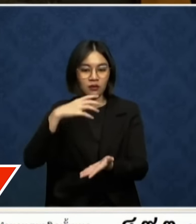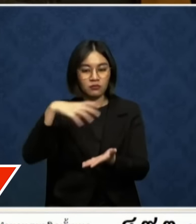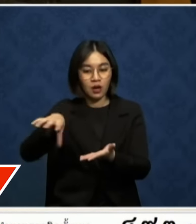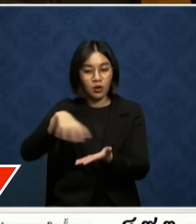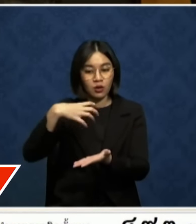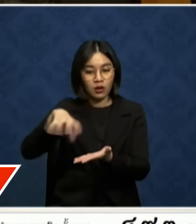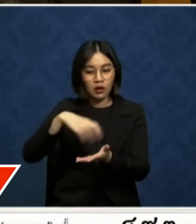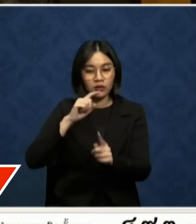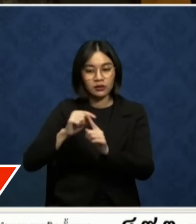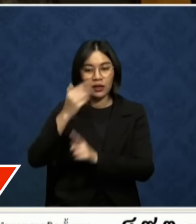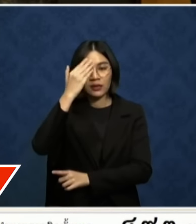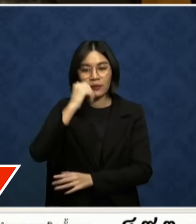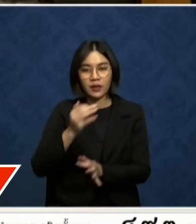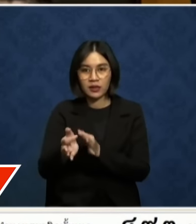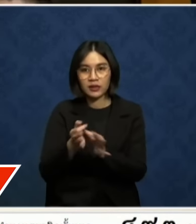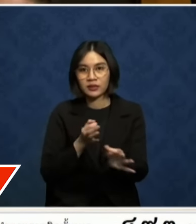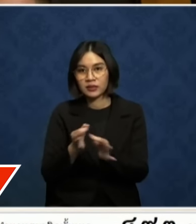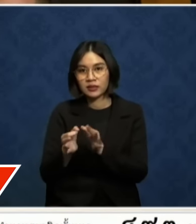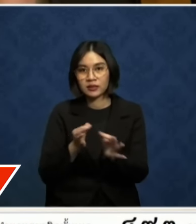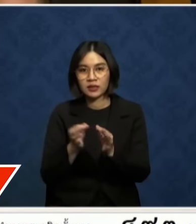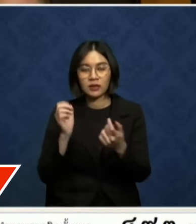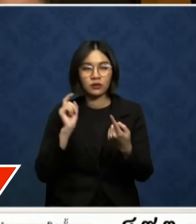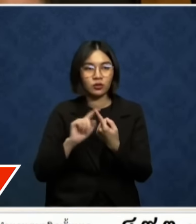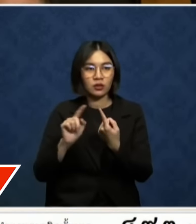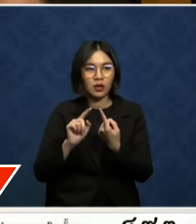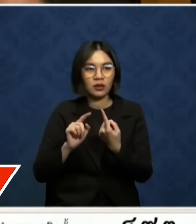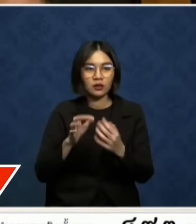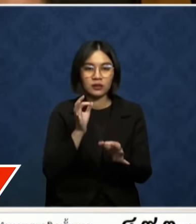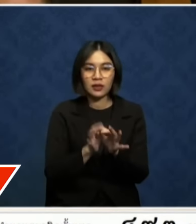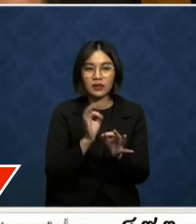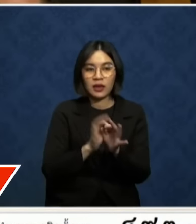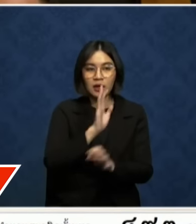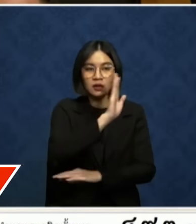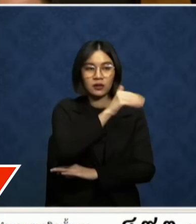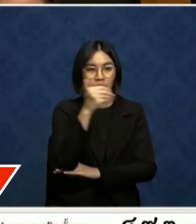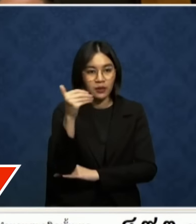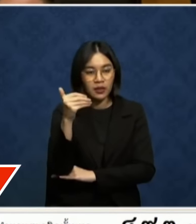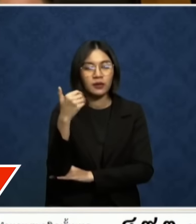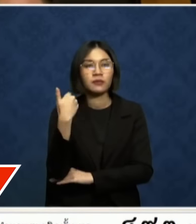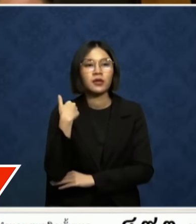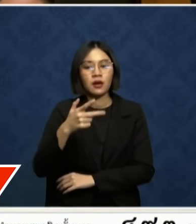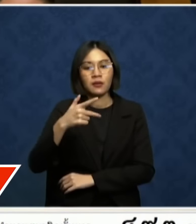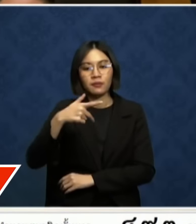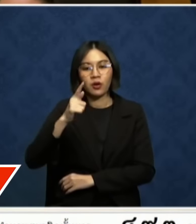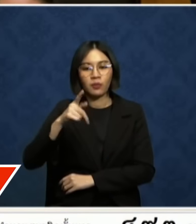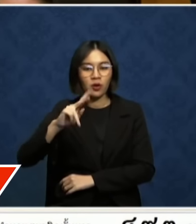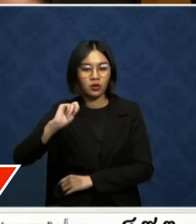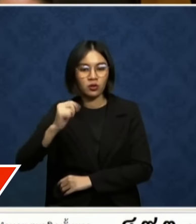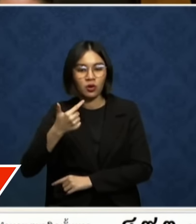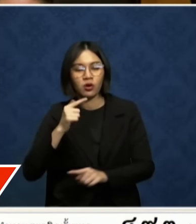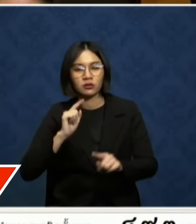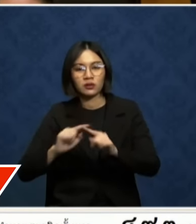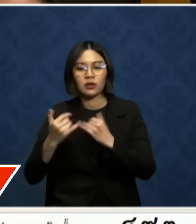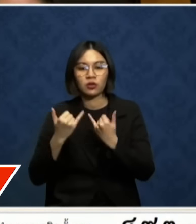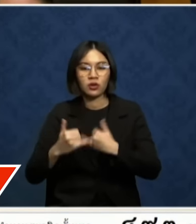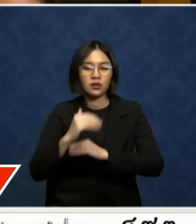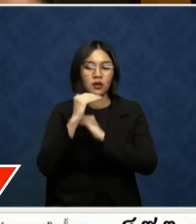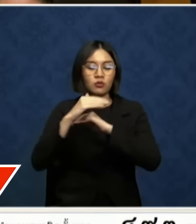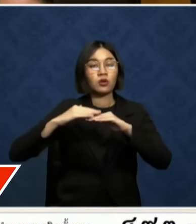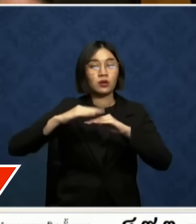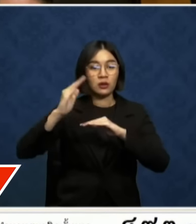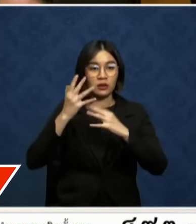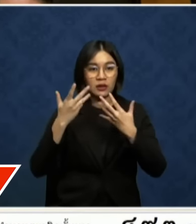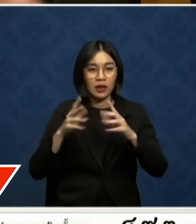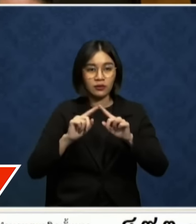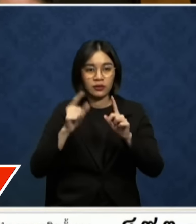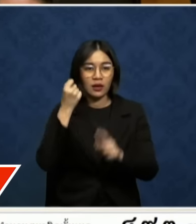าเพื่อความชี้แจงเพื่อการชี้แจงของธนาคารแห่งประเทศไทยแล้วก็รวมไปถึงปปง.เนี่ยนะครับจริงๆมันก็เลยกำหนดแล้วแต่ว่า